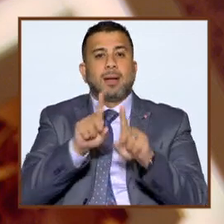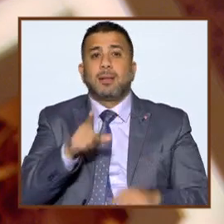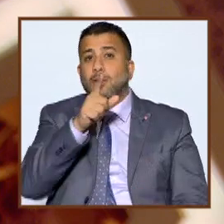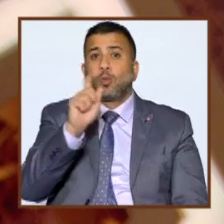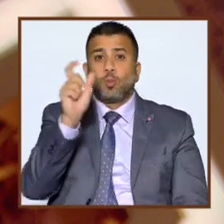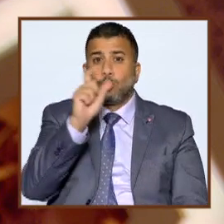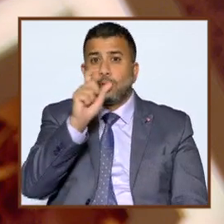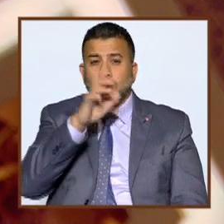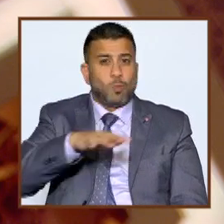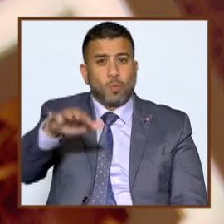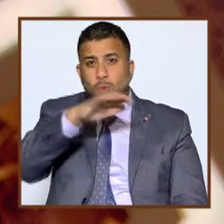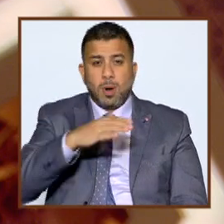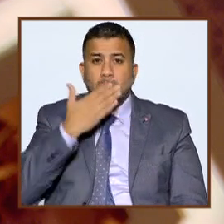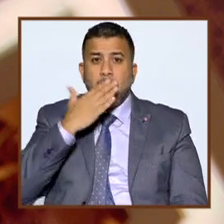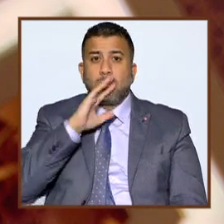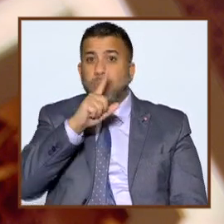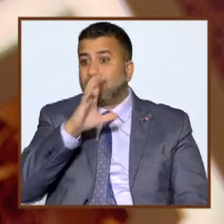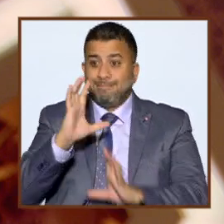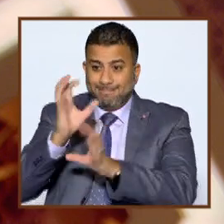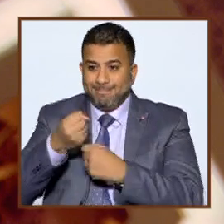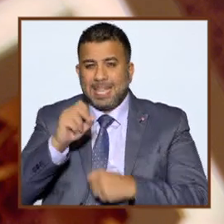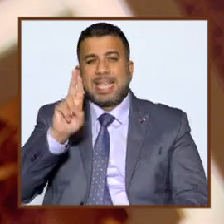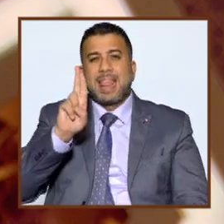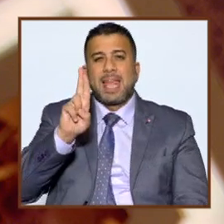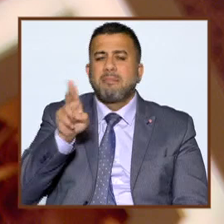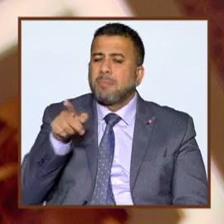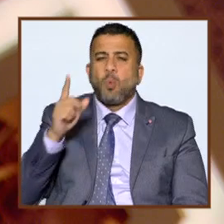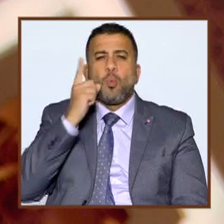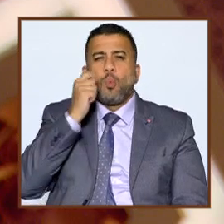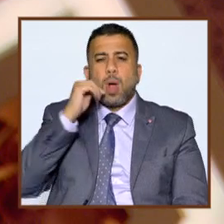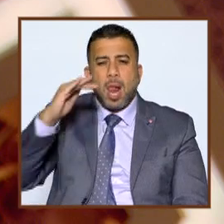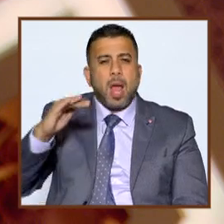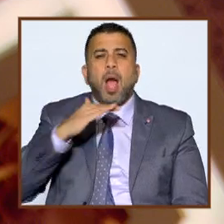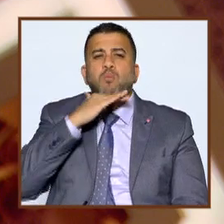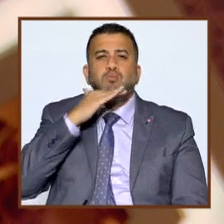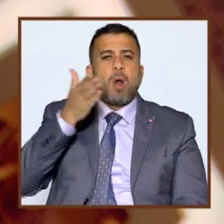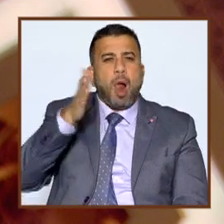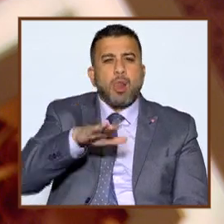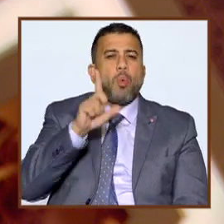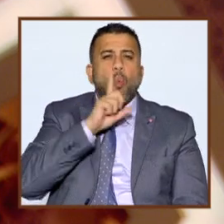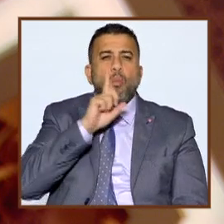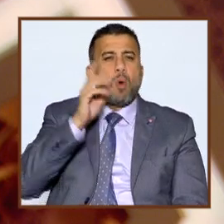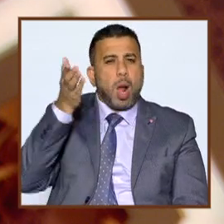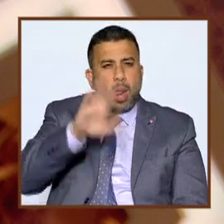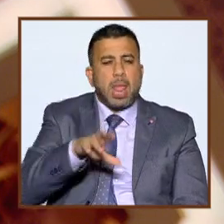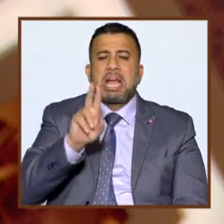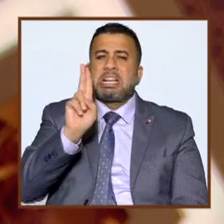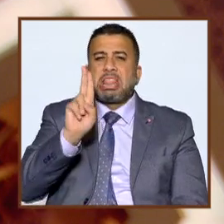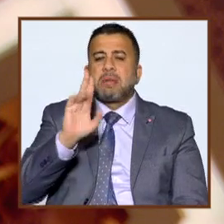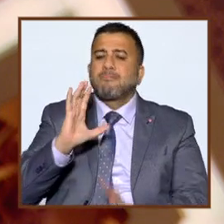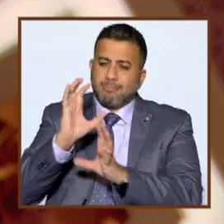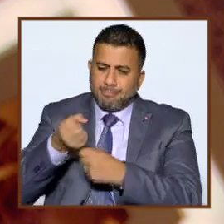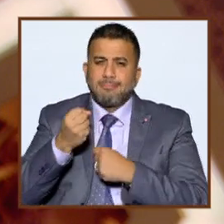مسلمة باب كفالة اليتيم فإنها نعمة يجب عليه أن يشكر الله عليها، خاصة إذا كان